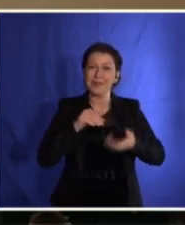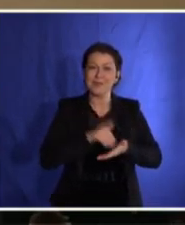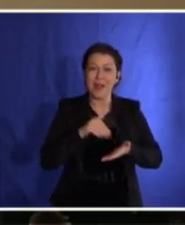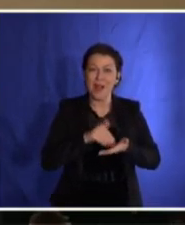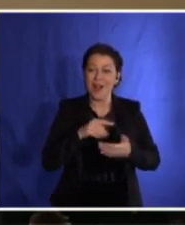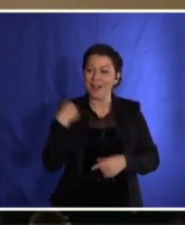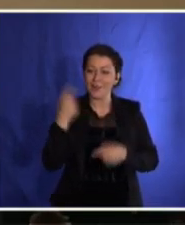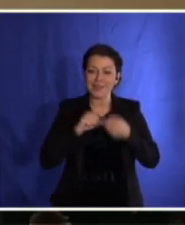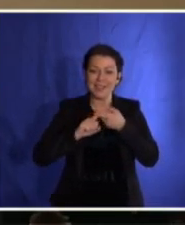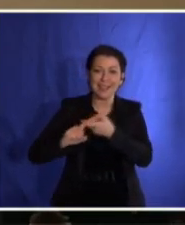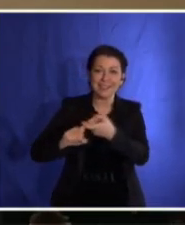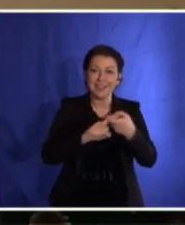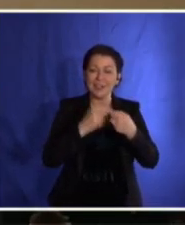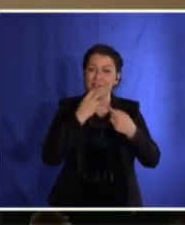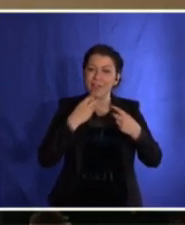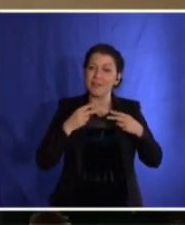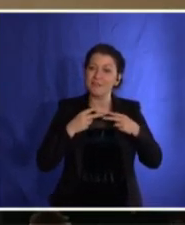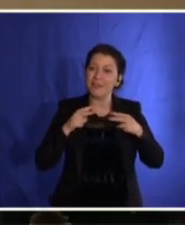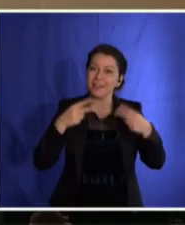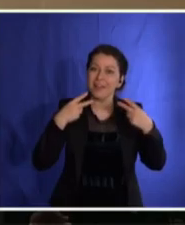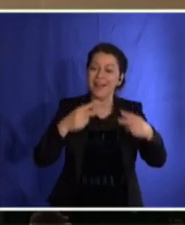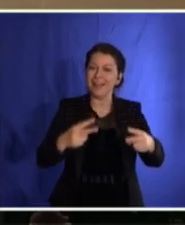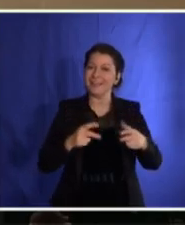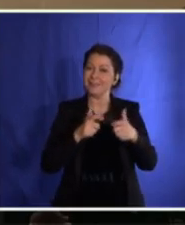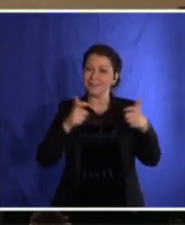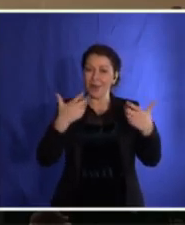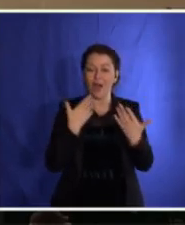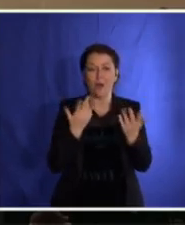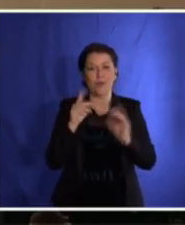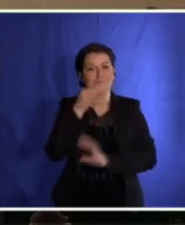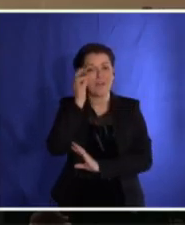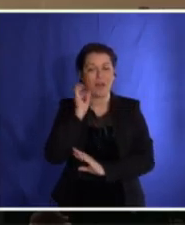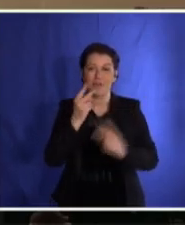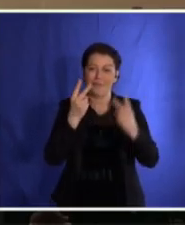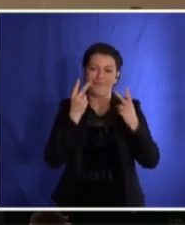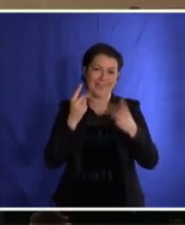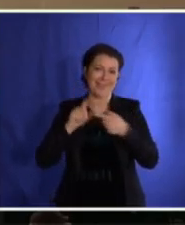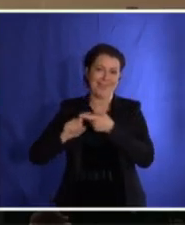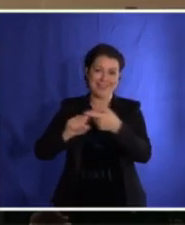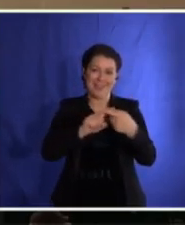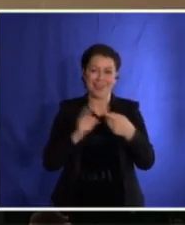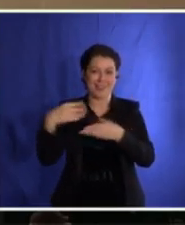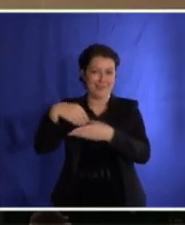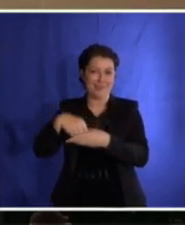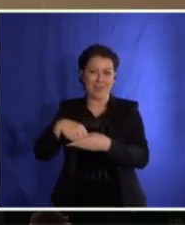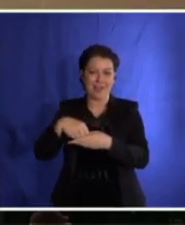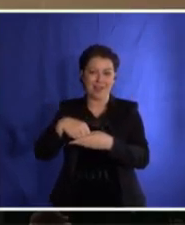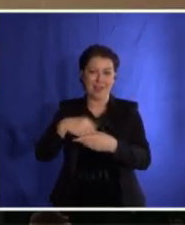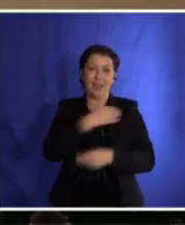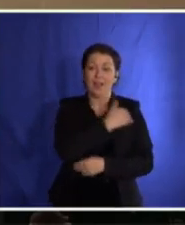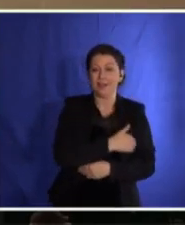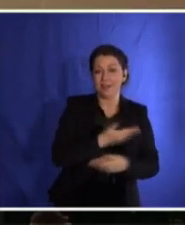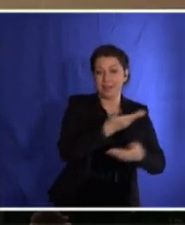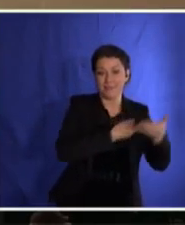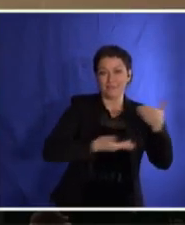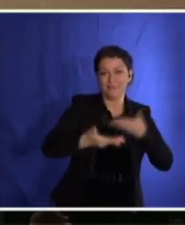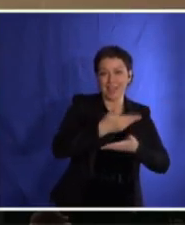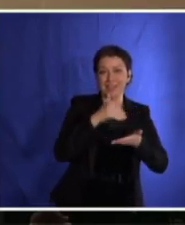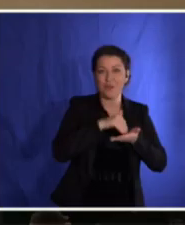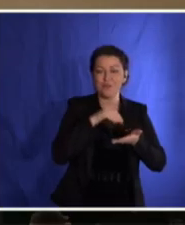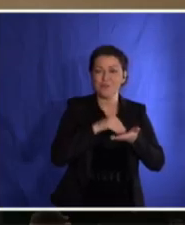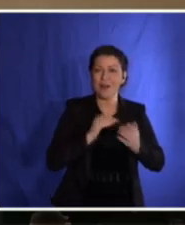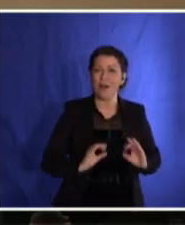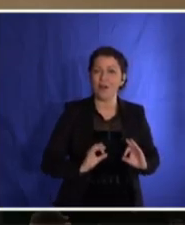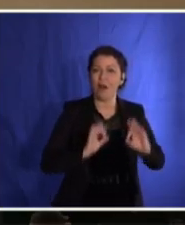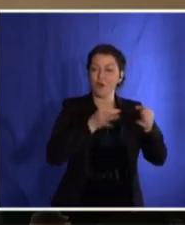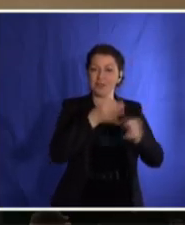unserer Gesellschaft weiterkommen. Und die Frauen sind wichtiger Bestandteil nach wie vor der Gesellschaft. Einerseits in der Wirtschaft, wir brauchen